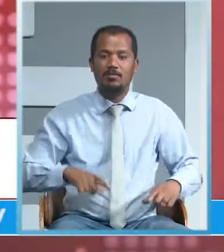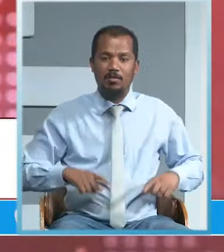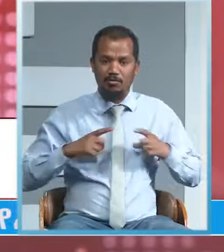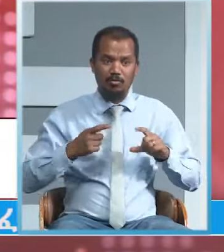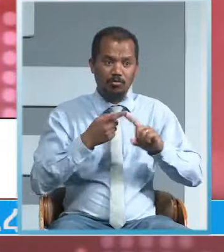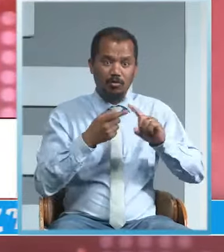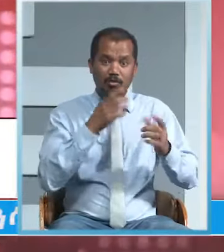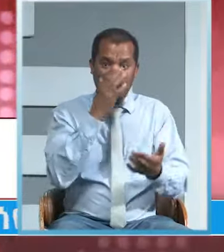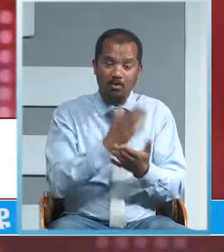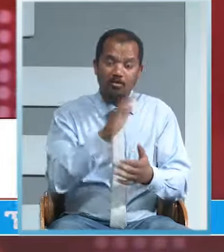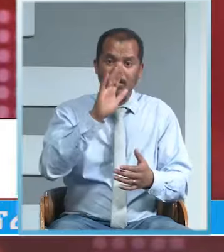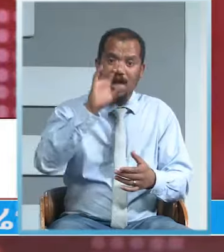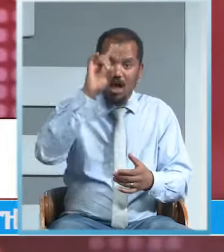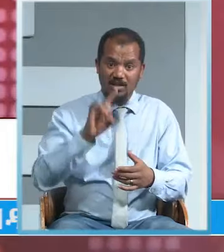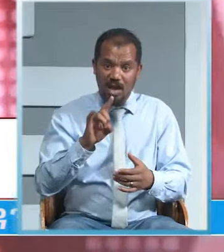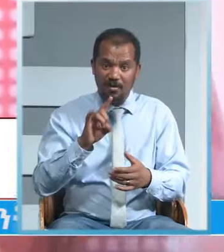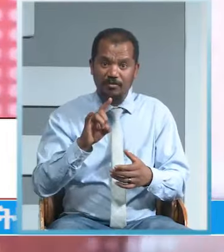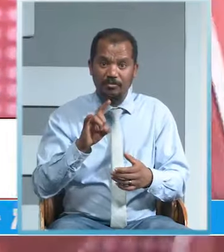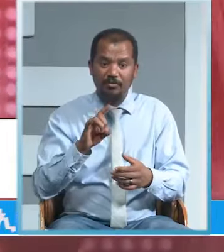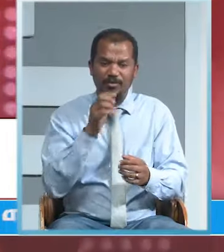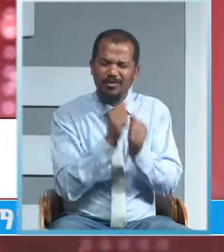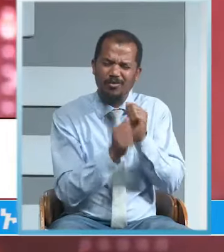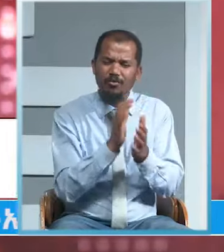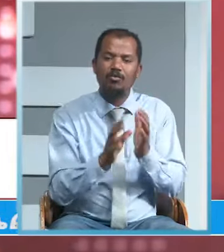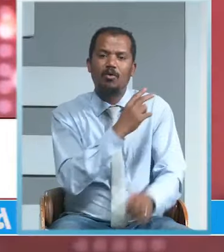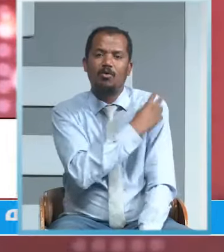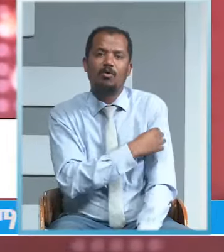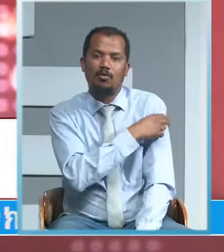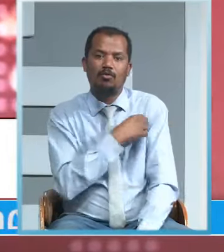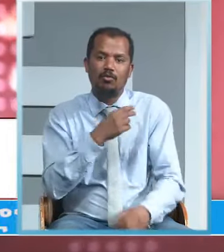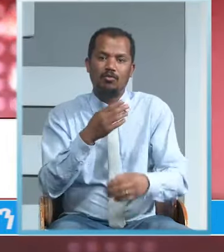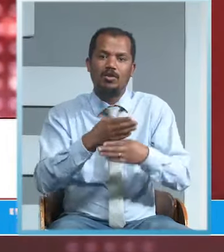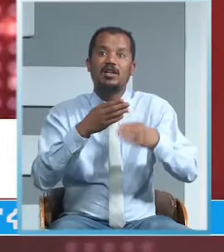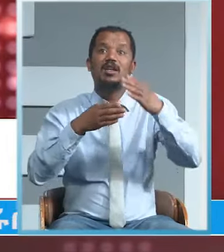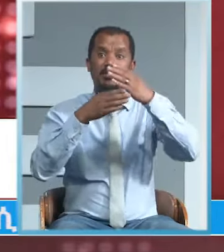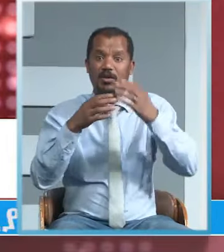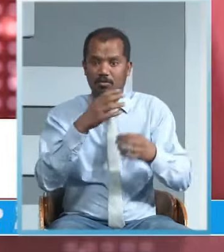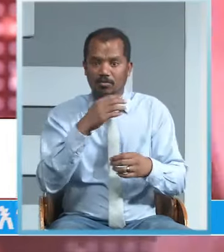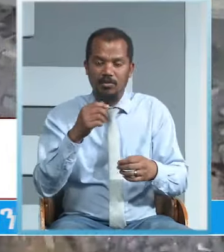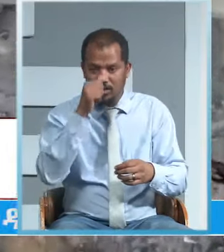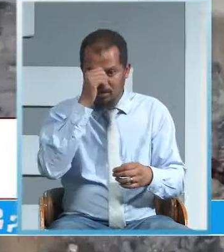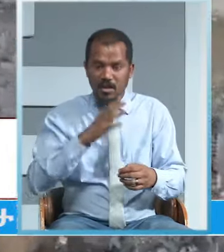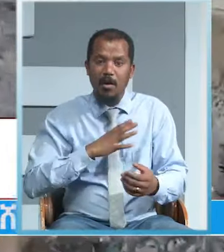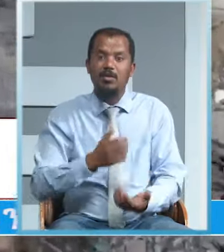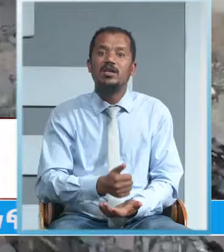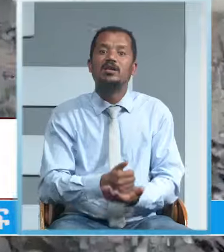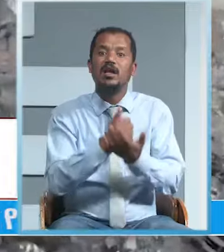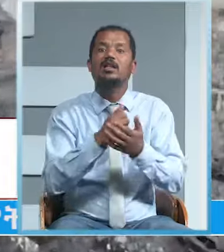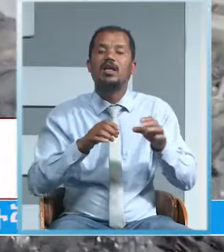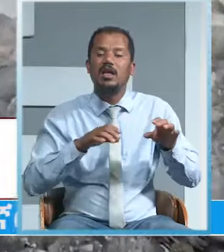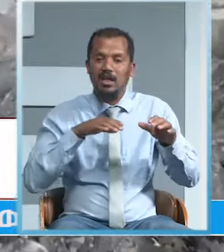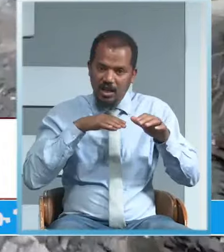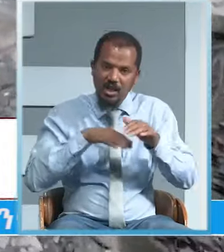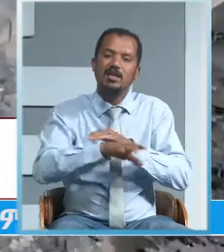የተኩስ አቁም በጋዛ ሰርጥ የወደሙ ሆስፒታሎች እንደሚገነቡና የሰብአዊ እርዳታዎች